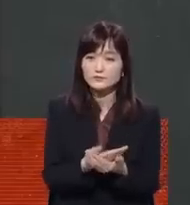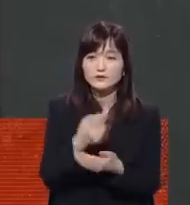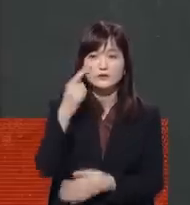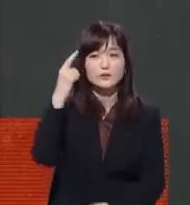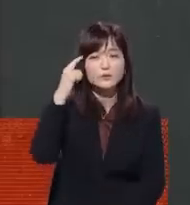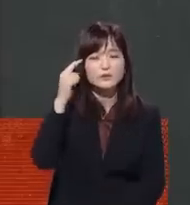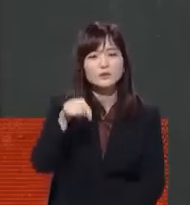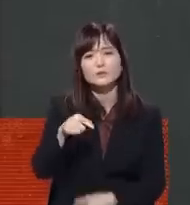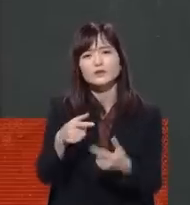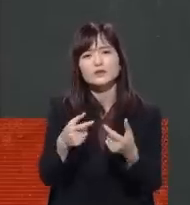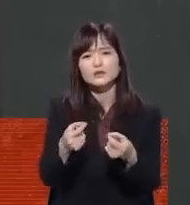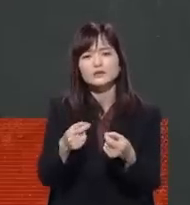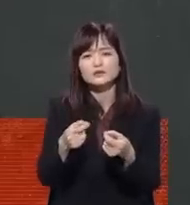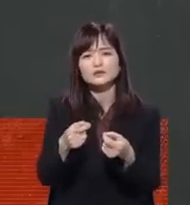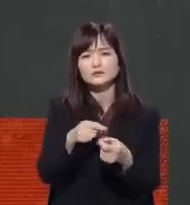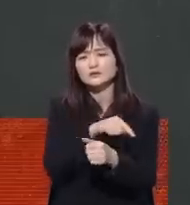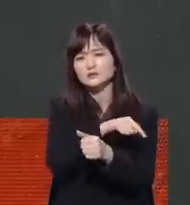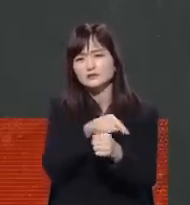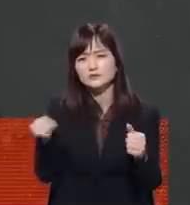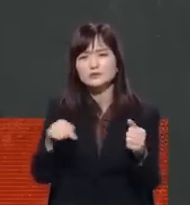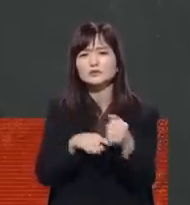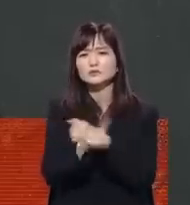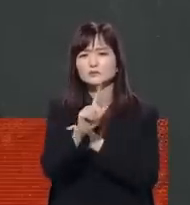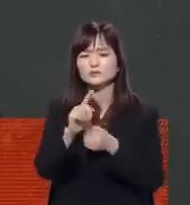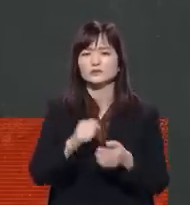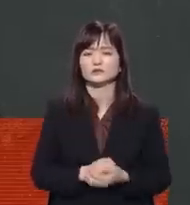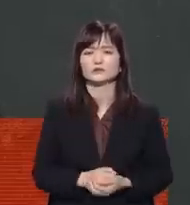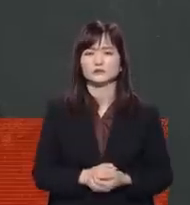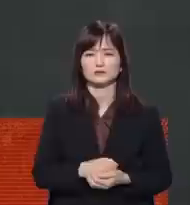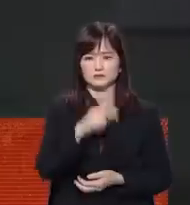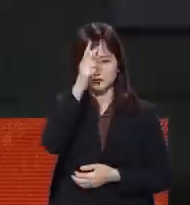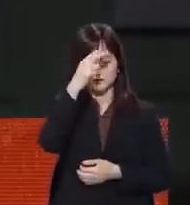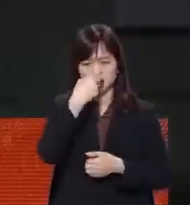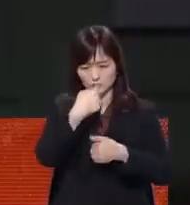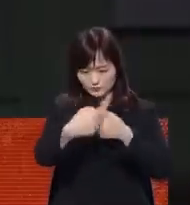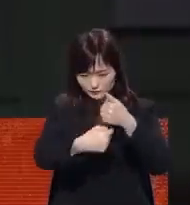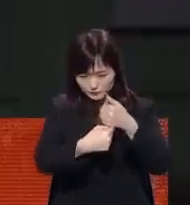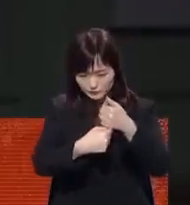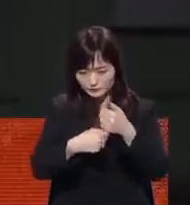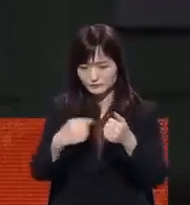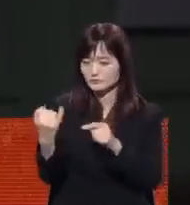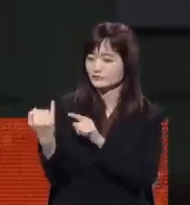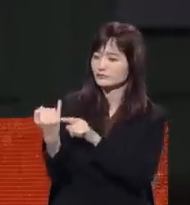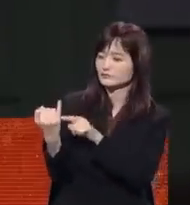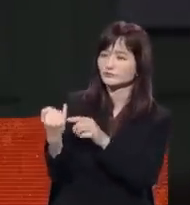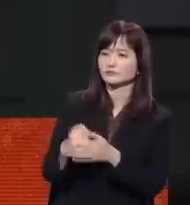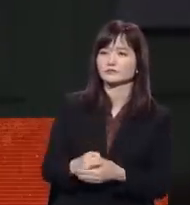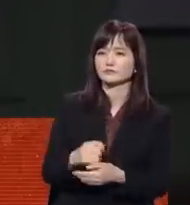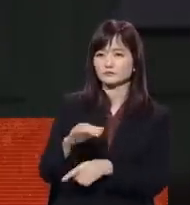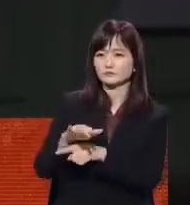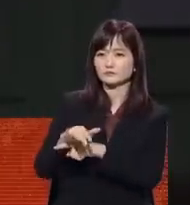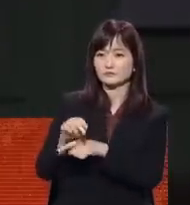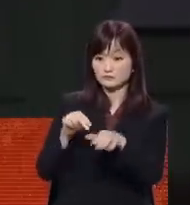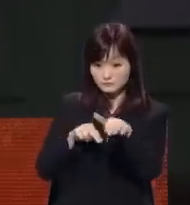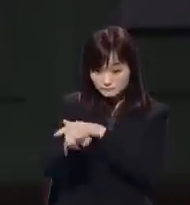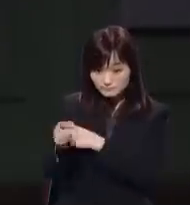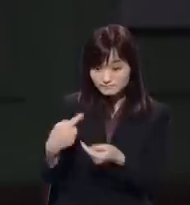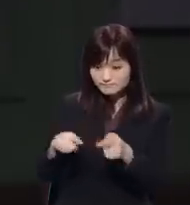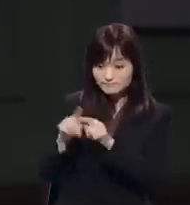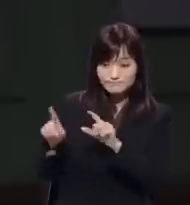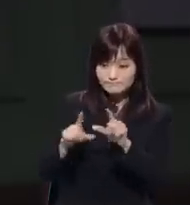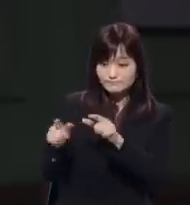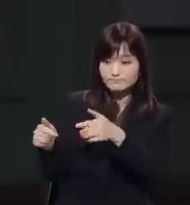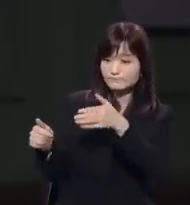왜 이런 짓을 했다고 합니까 일단 경찰 조사에서 이보은은요이 피해 여성에게 치골로 도망가서 같이 살자고